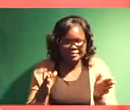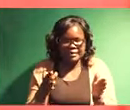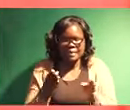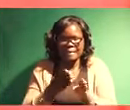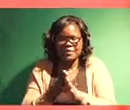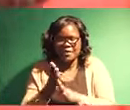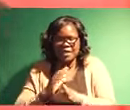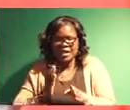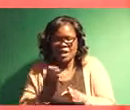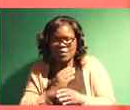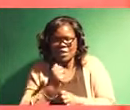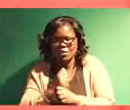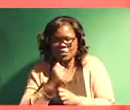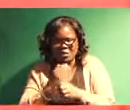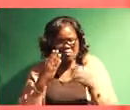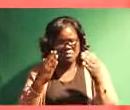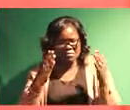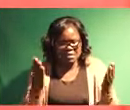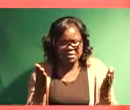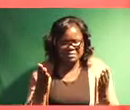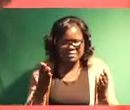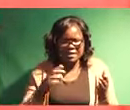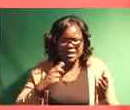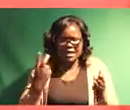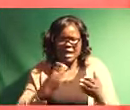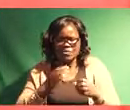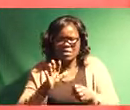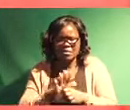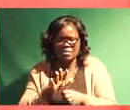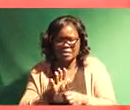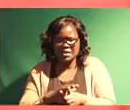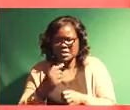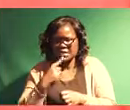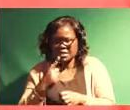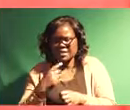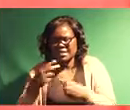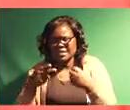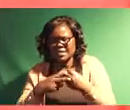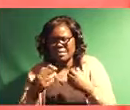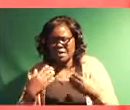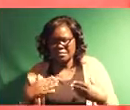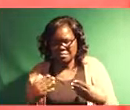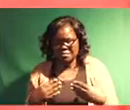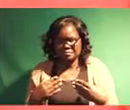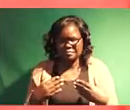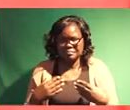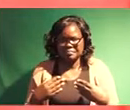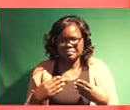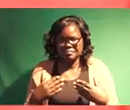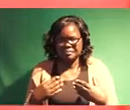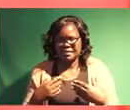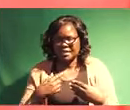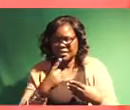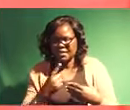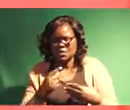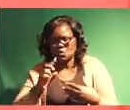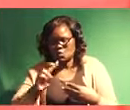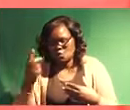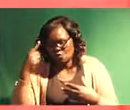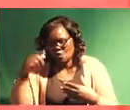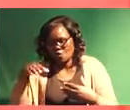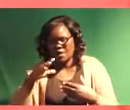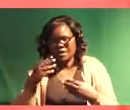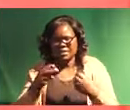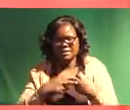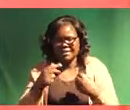majority wetu amefanya kazi kubwa, sisi ni wengi, akasema ni watu saba. Akaambiwa atafuta wake saba,